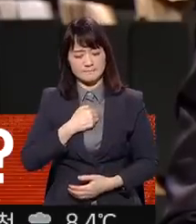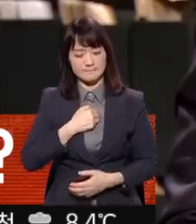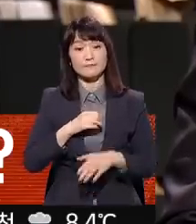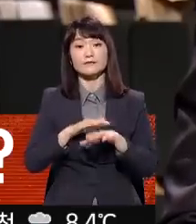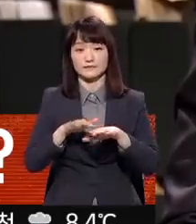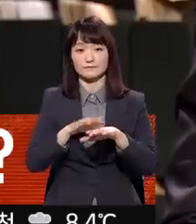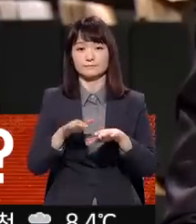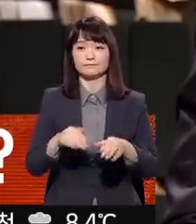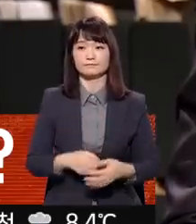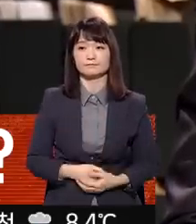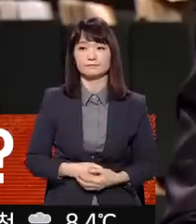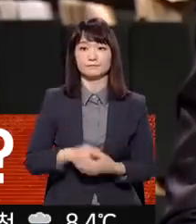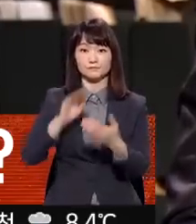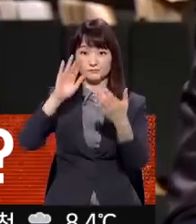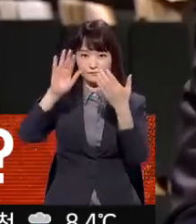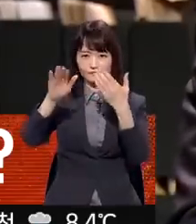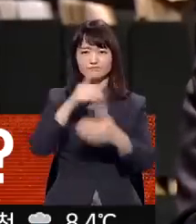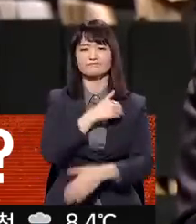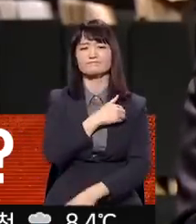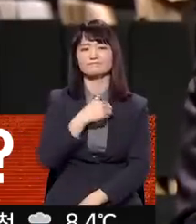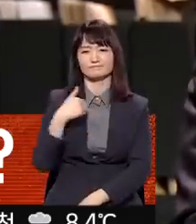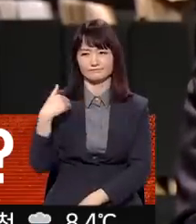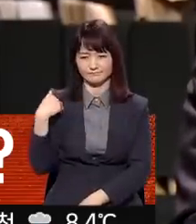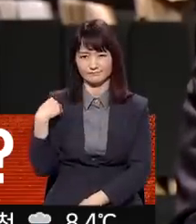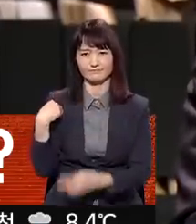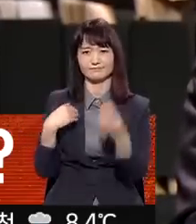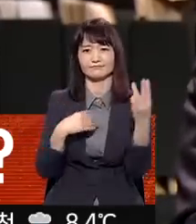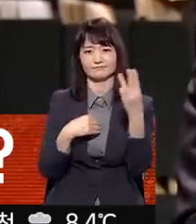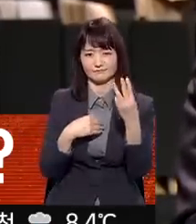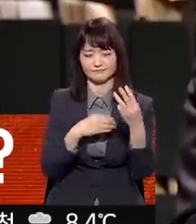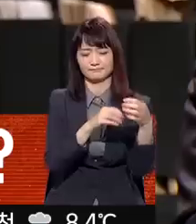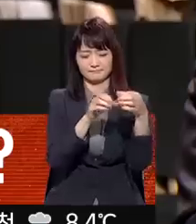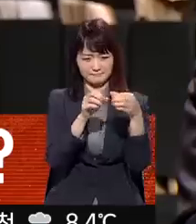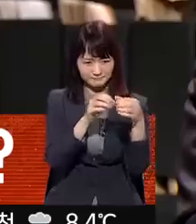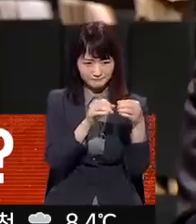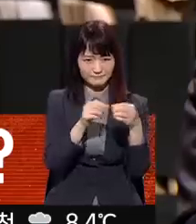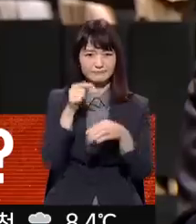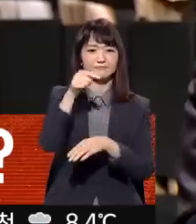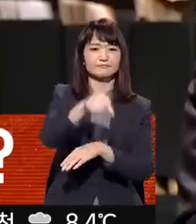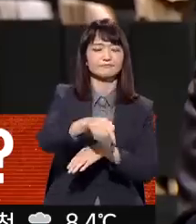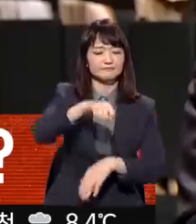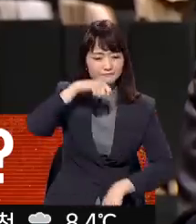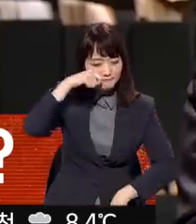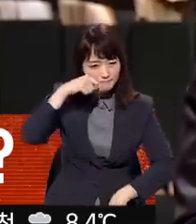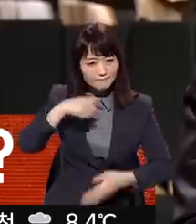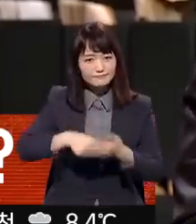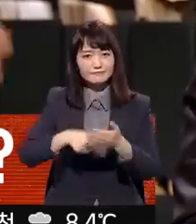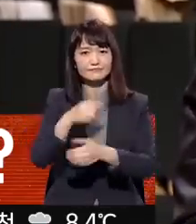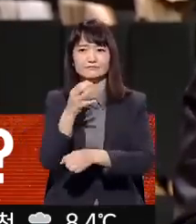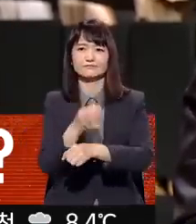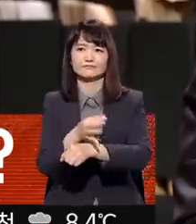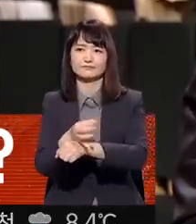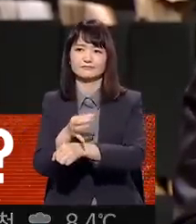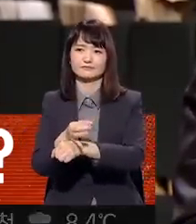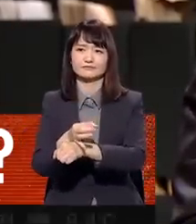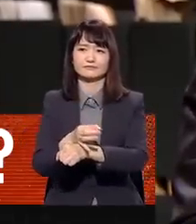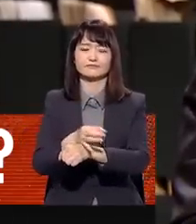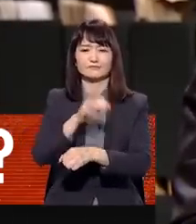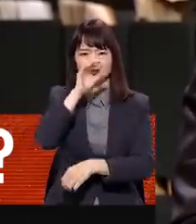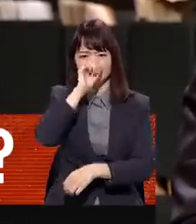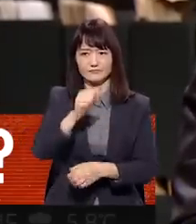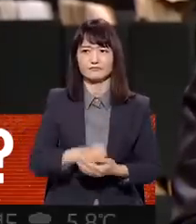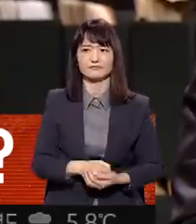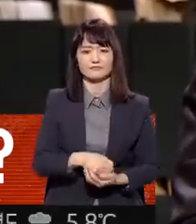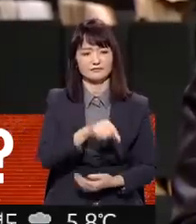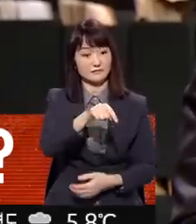주실 거고요. 그 후에 여유가 된다면 셋이 같이 대화를 하거나 외식을 하거나 쇼핑을 해서 마무리 훈훈하게 해주면 좋고